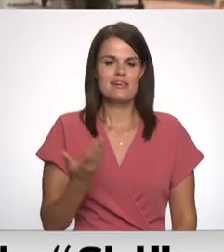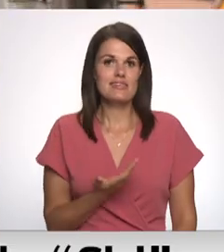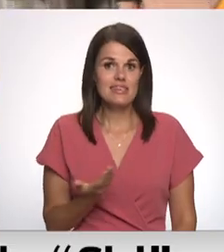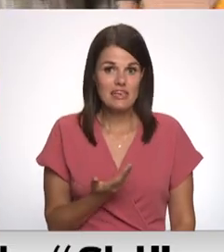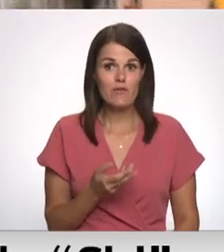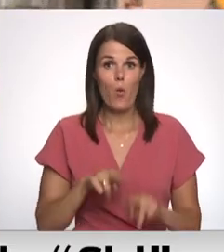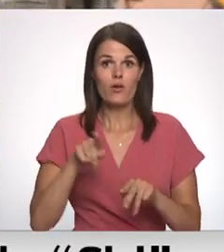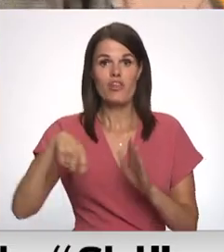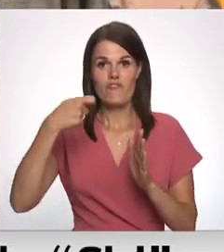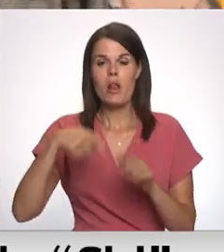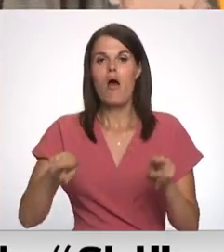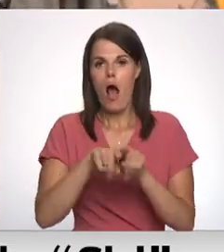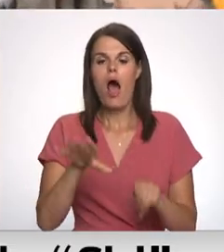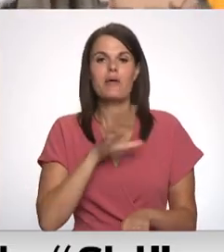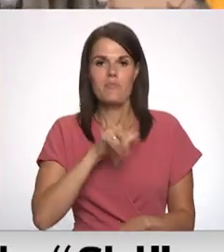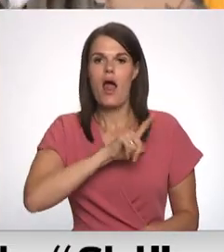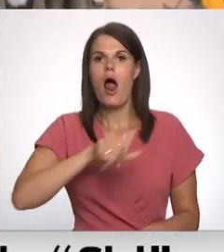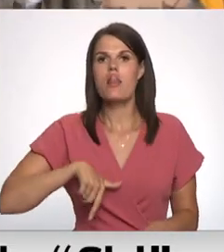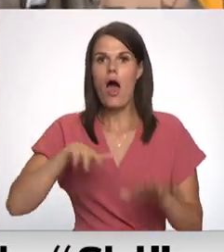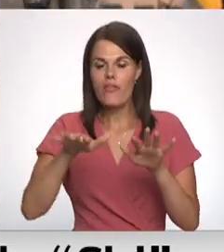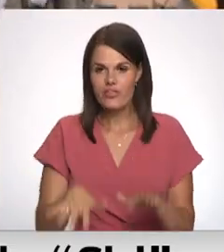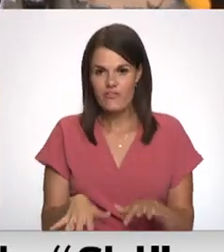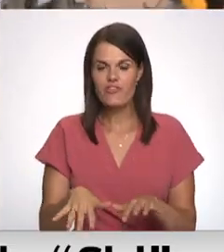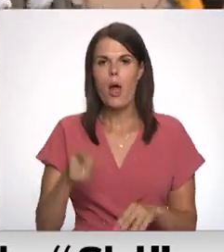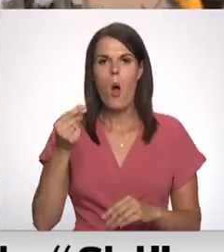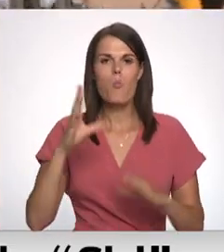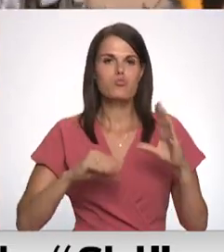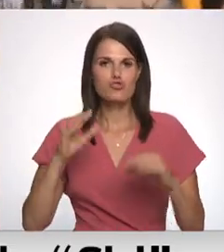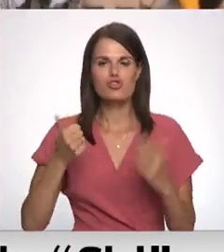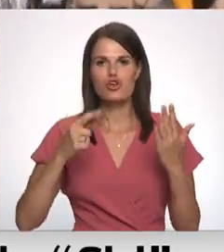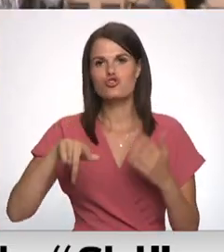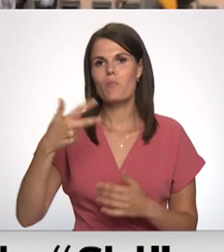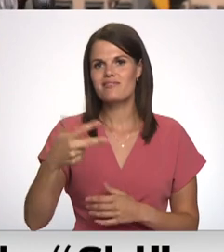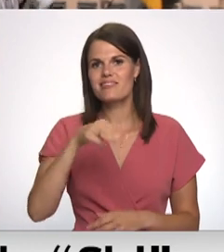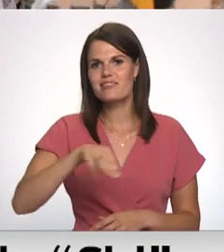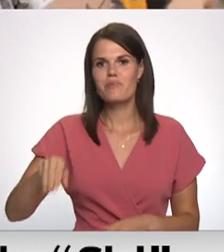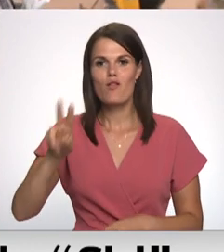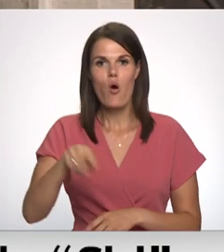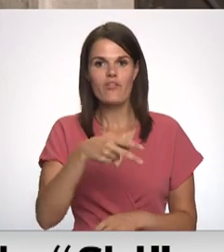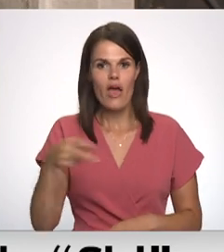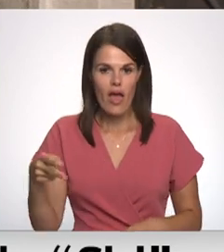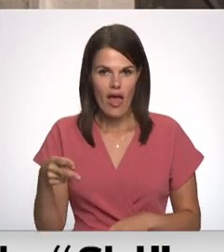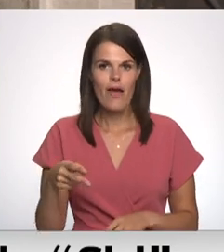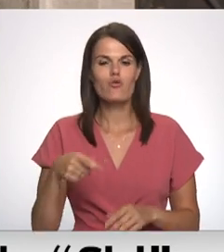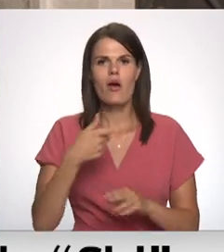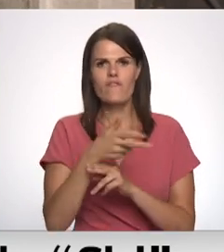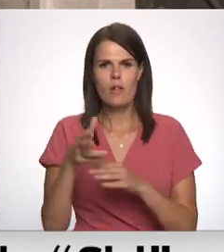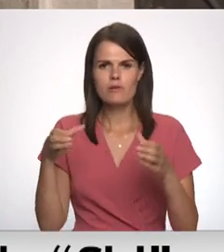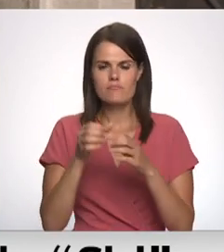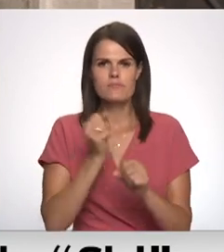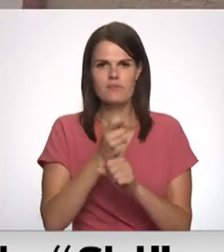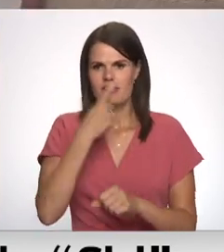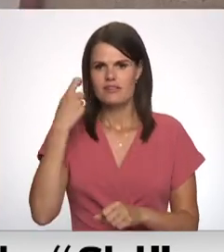Latvijā, un tā budžets sešām sērijām bija aptuveni 6,3 miljonu eiro. Filmēšanas laukumā katru dienu strādāja ap 150